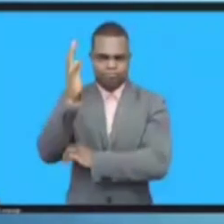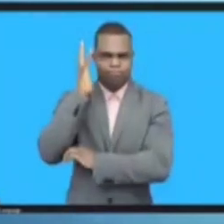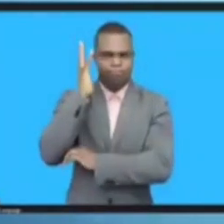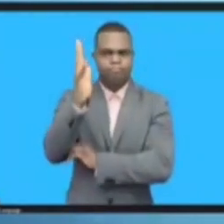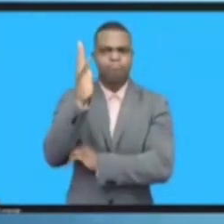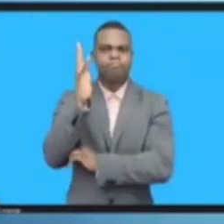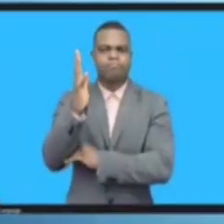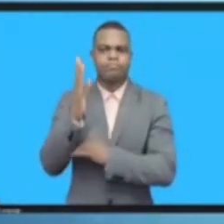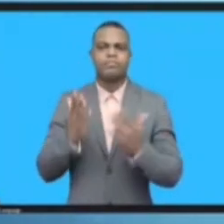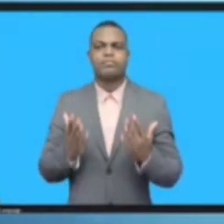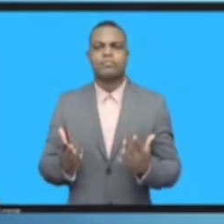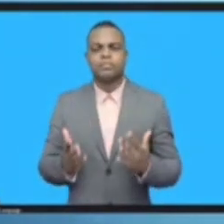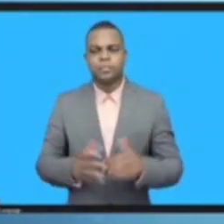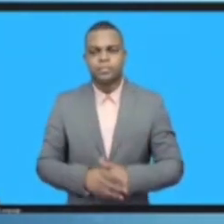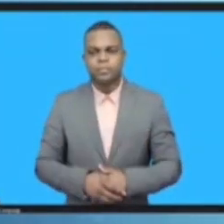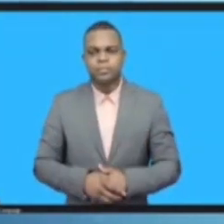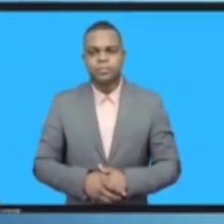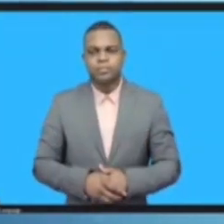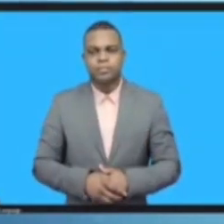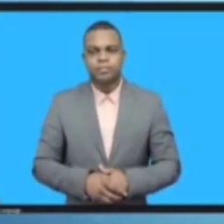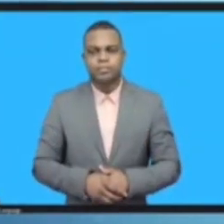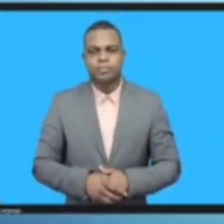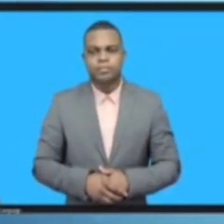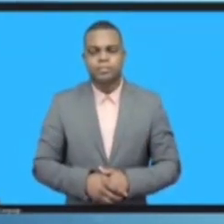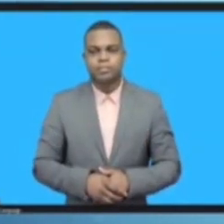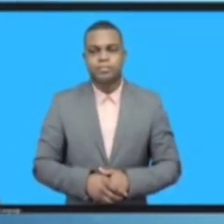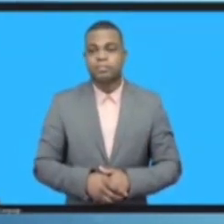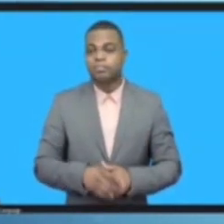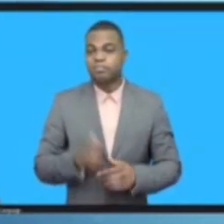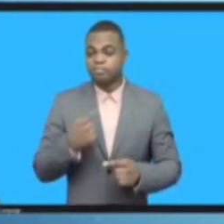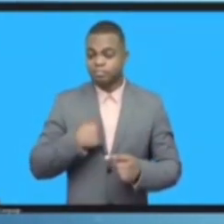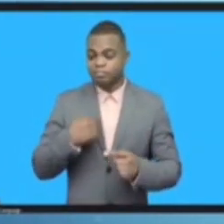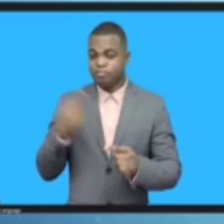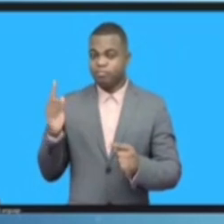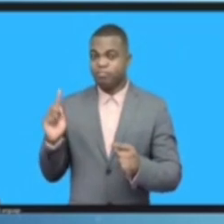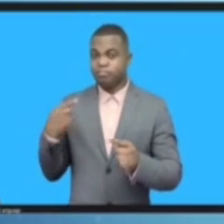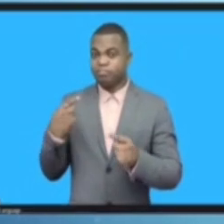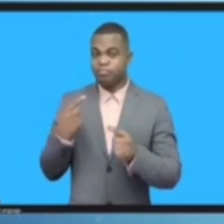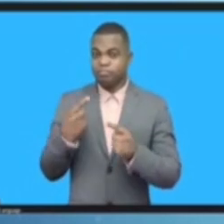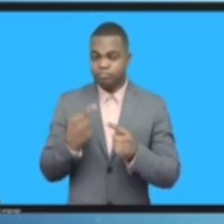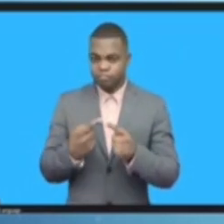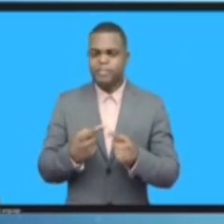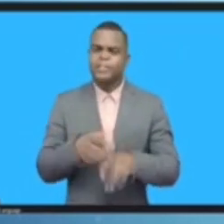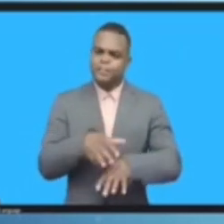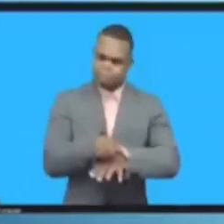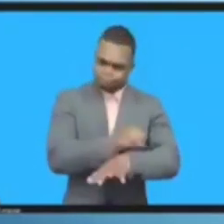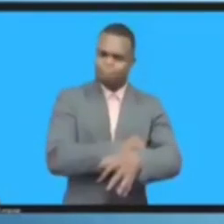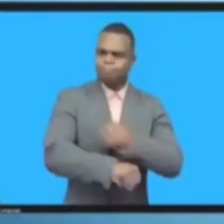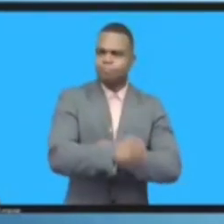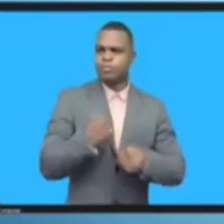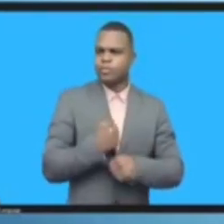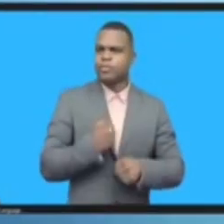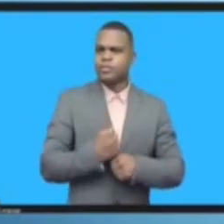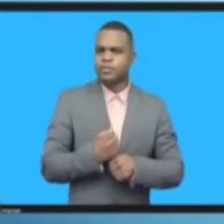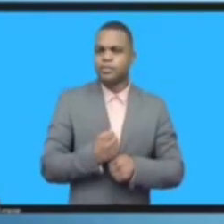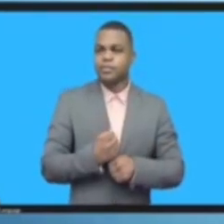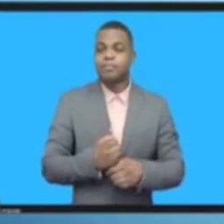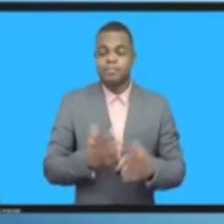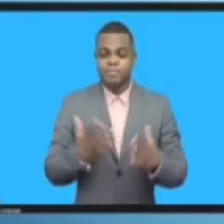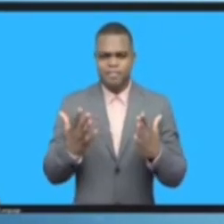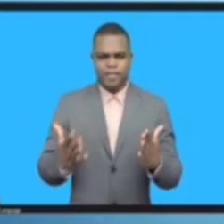C'est une petite routine d'enlever la veste en préparant mon discours.